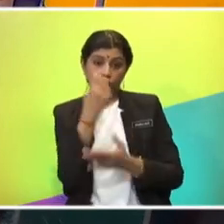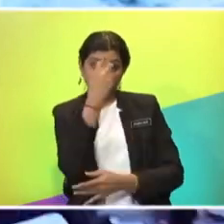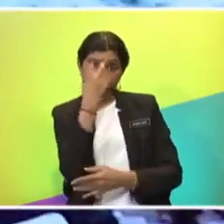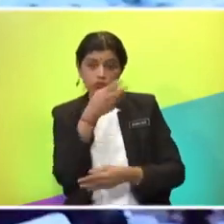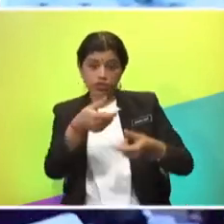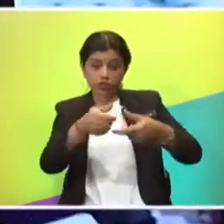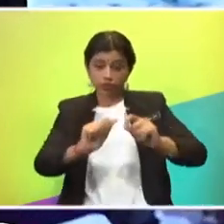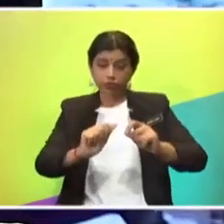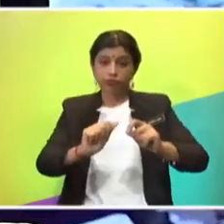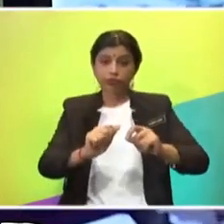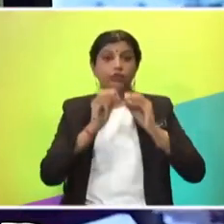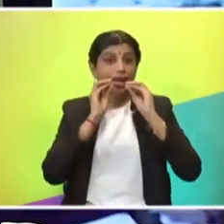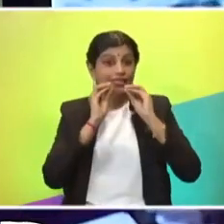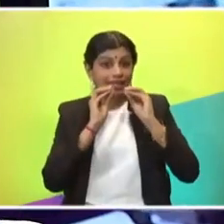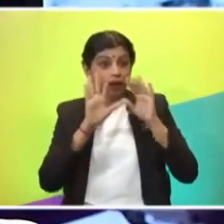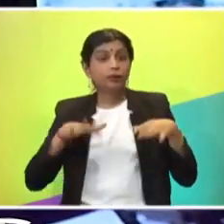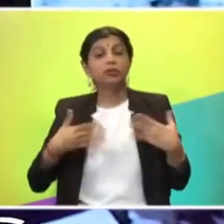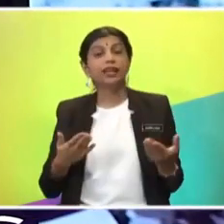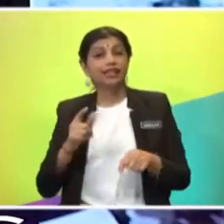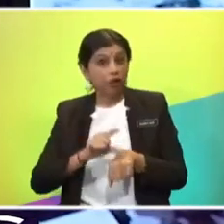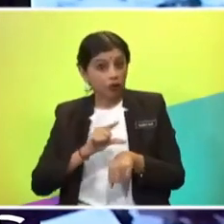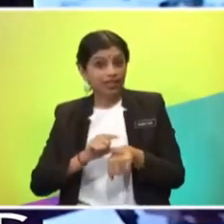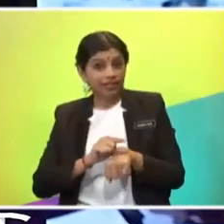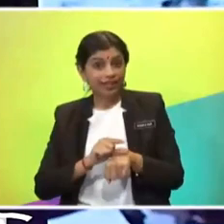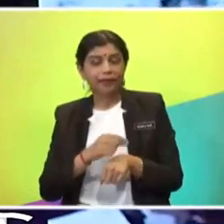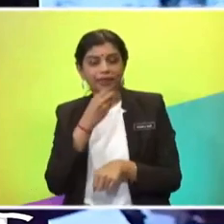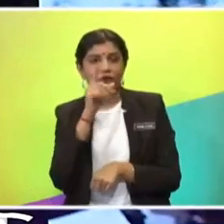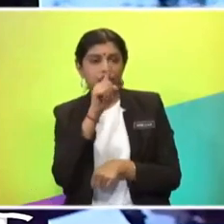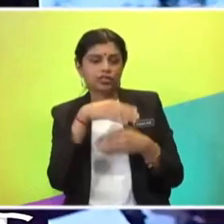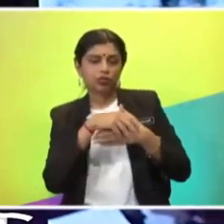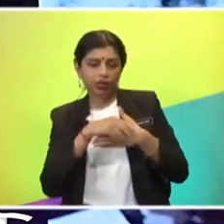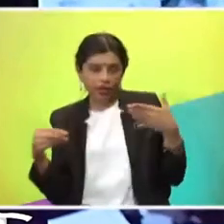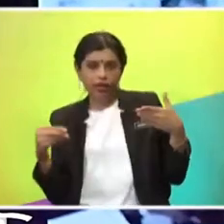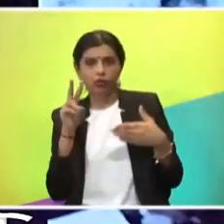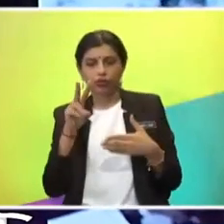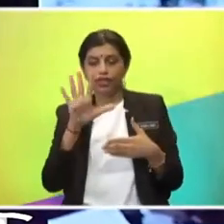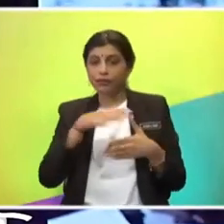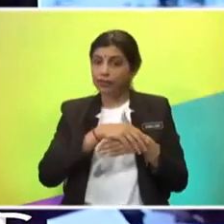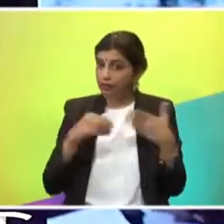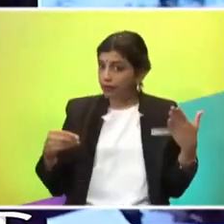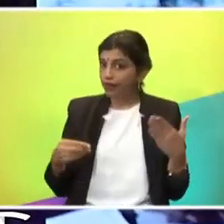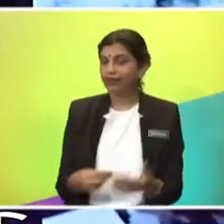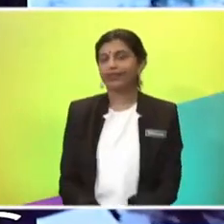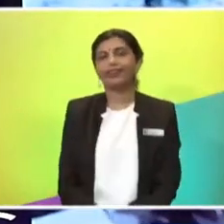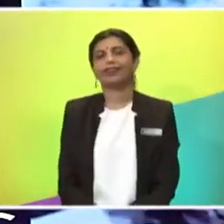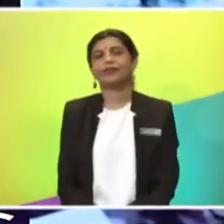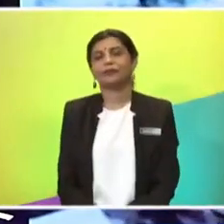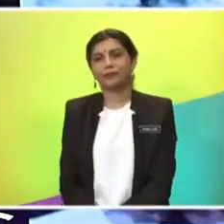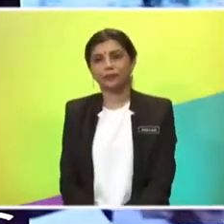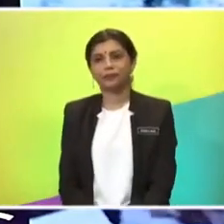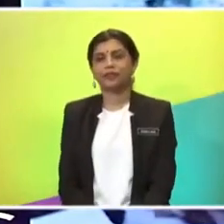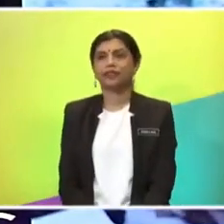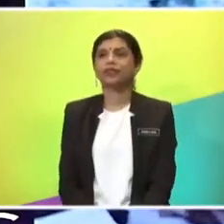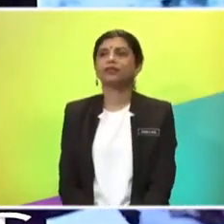Saya boleh kongsikan dengan kawan-kawan yang lain juga. Baik, terima kasih cikgu. Seterusnya cikgu, apakah lagi yang kita nak teroka dalam mata